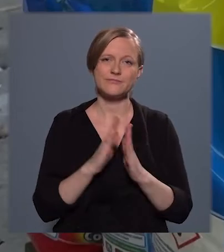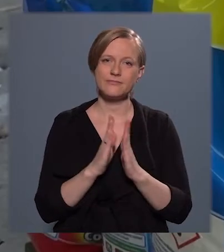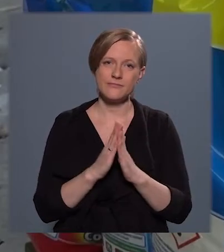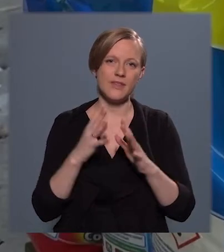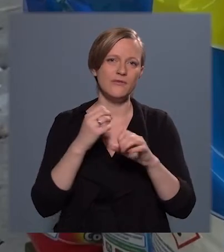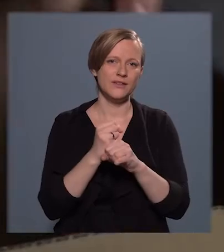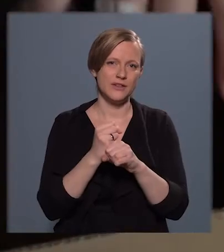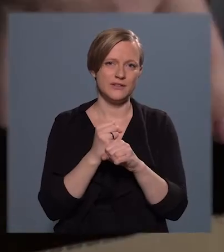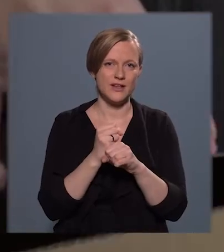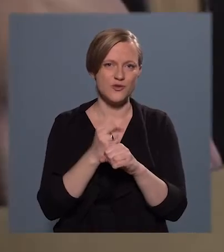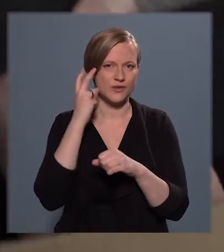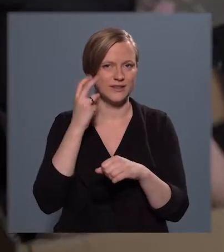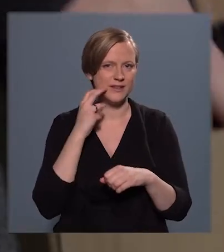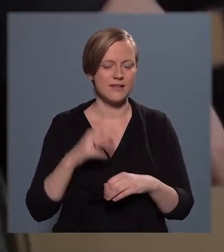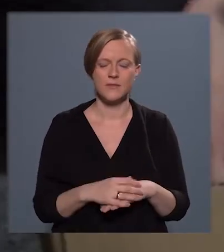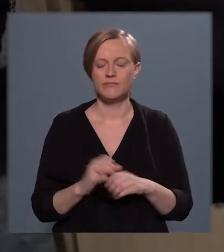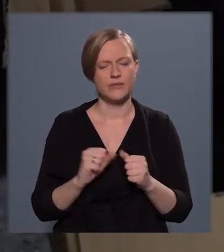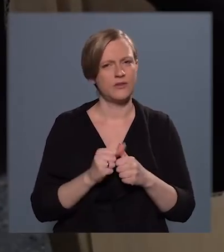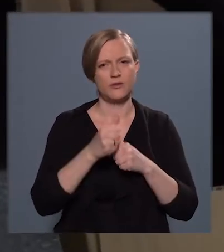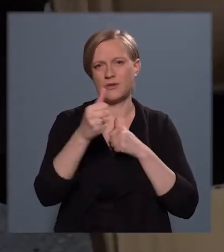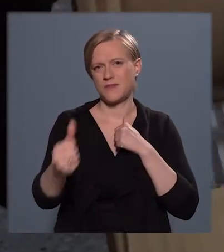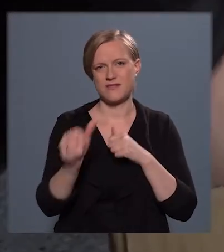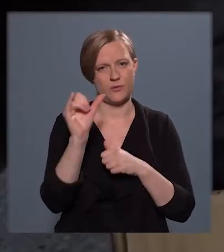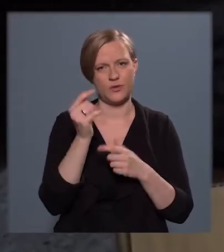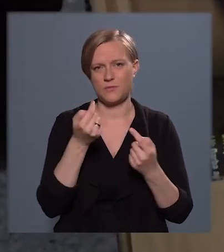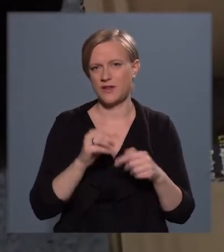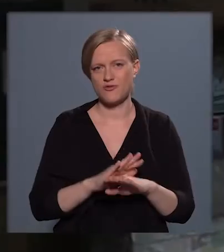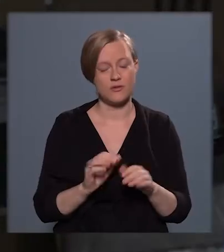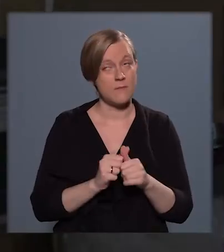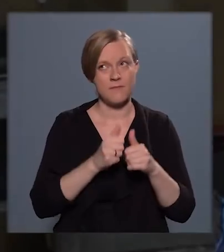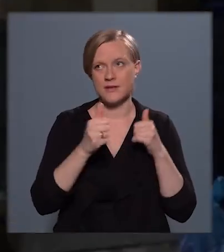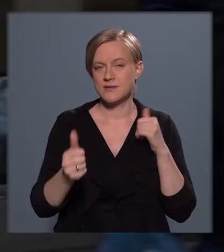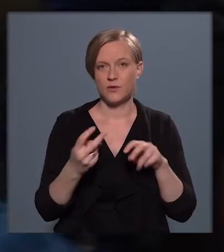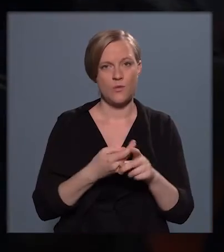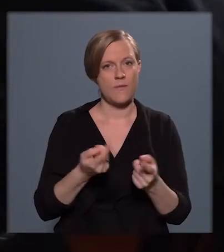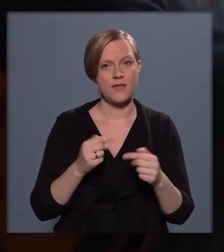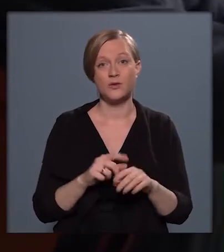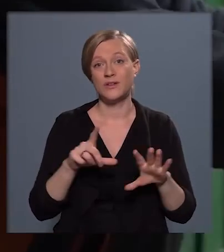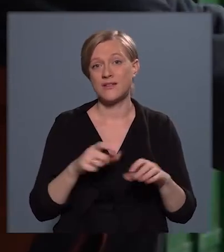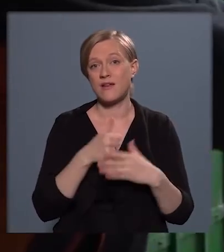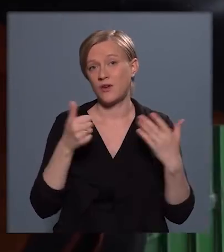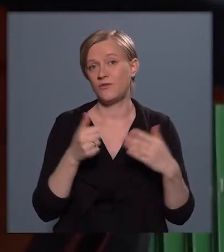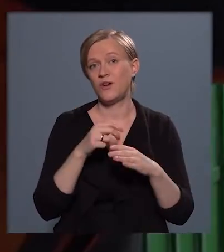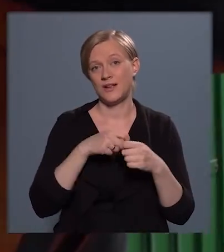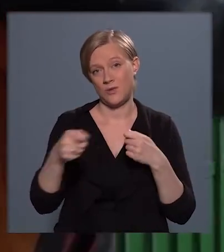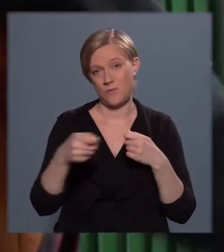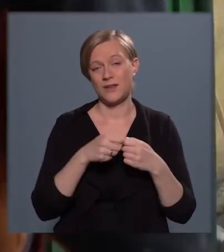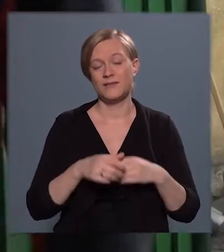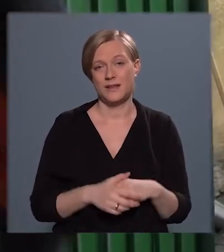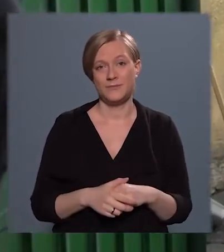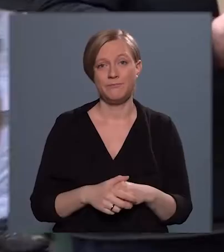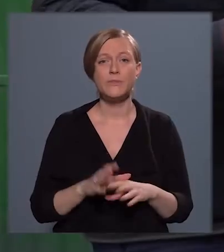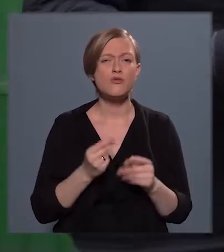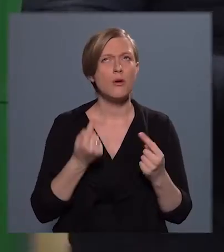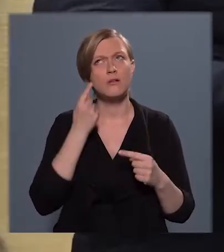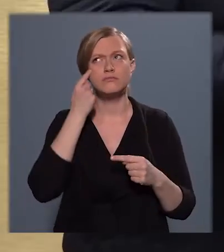fenntartású intézmény, nagyon-nagyon messze van Budapesttől, nagyon-nagyon messze van Kőbányától, 760 kilométerre.